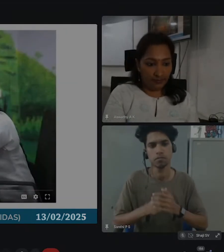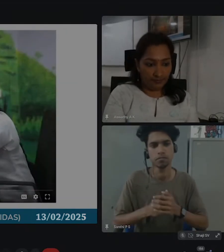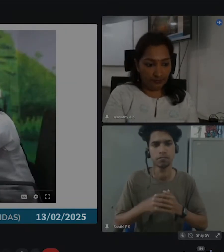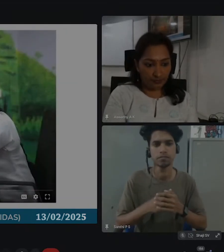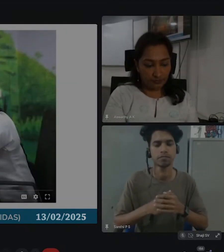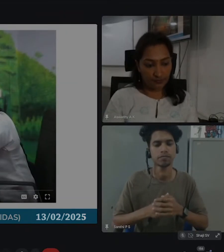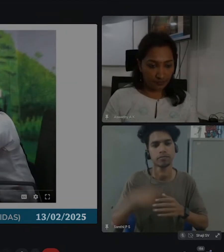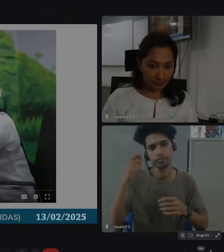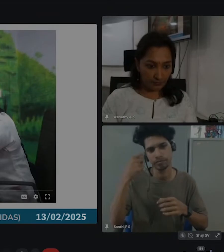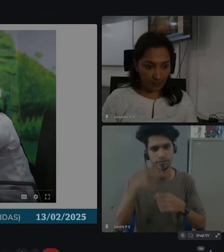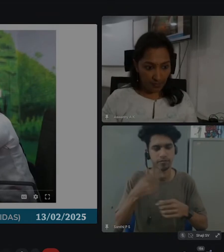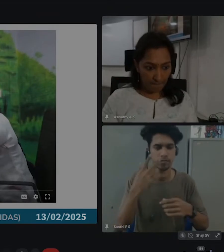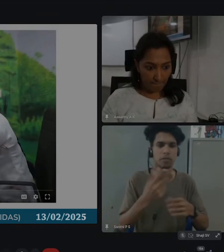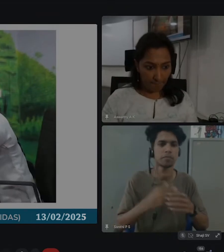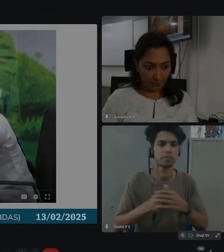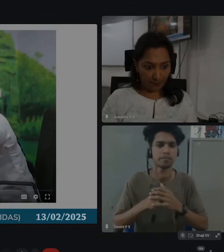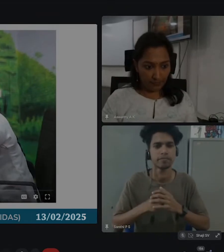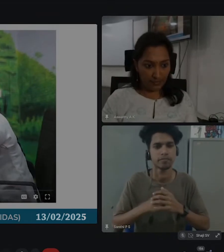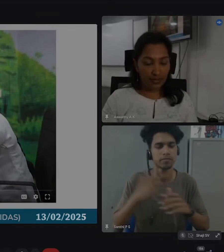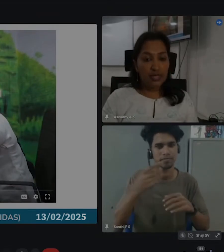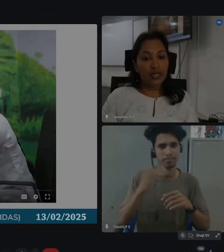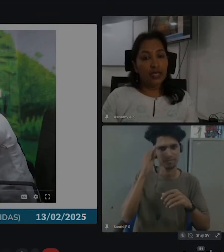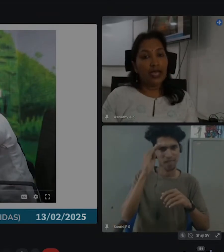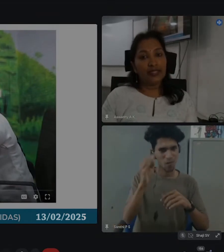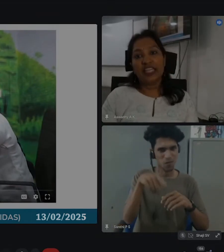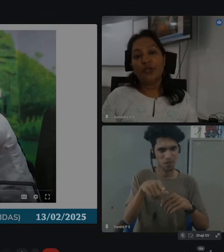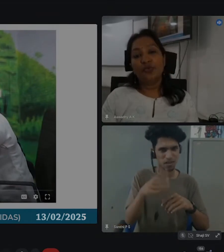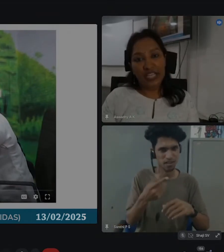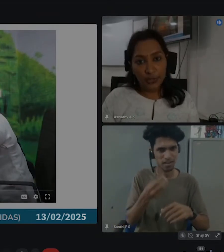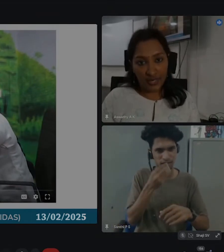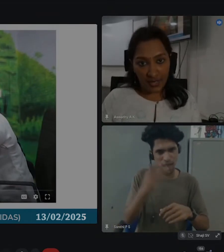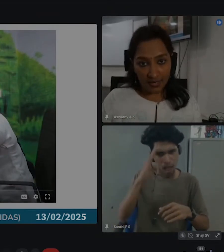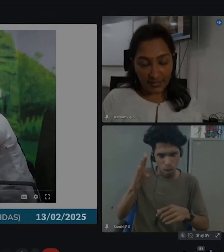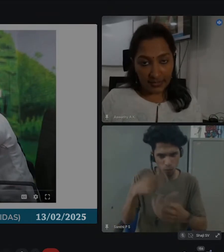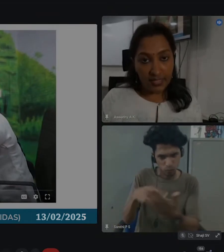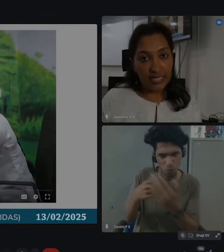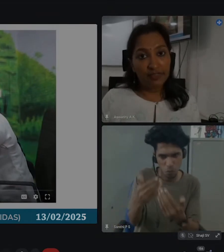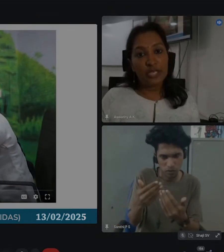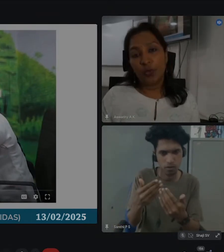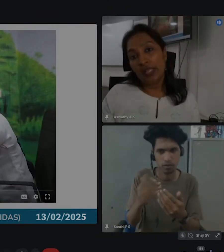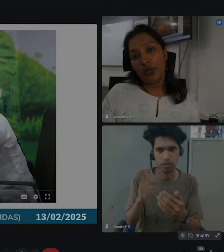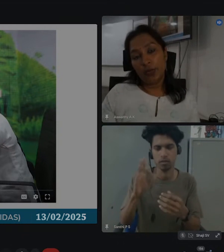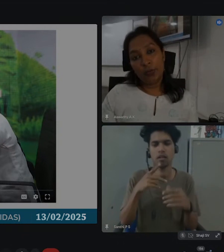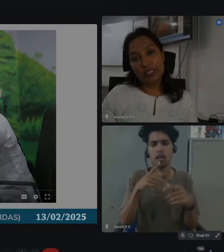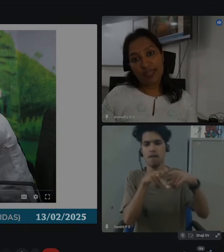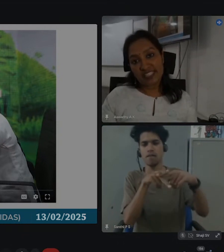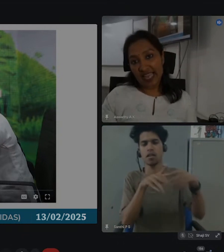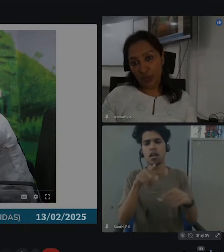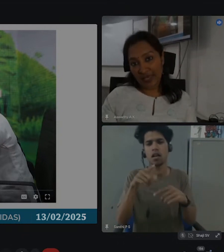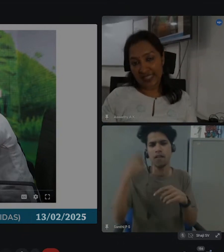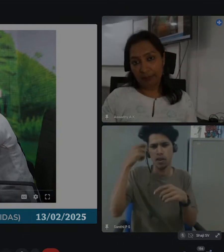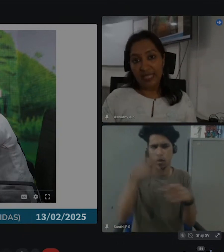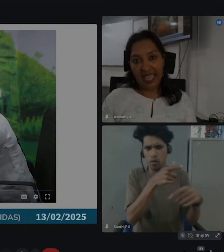ഹലോ, ഒരു ഹലോ തരോ ചേച്ചിക്ക്. അടുത്തതായി ഞാനൊരു വീഡിയോയാണ് കാണിക്കുന്നത്. ഈ വീഡിയോയിൽ ഒരു